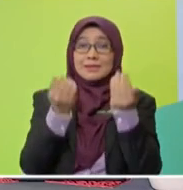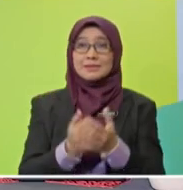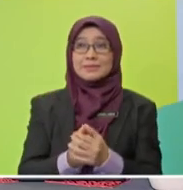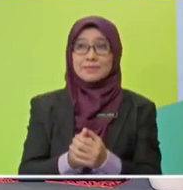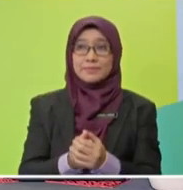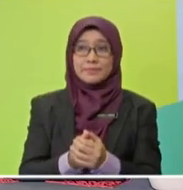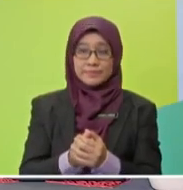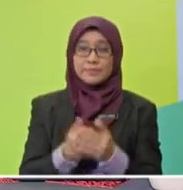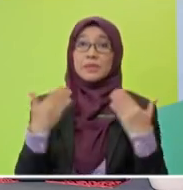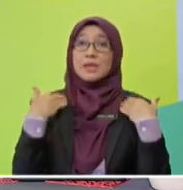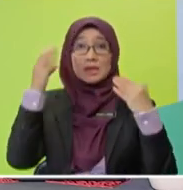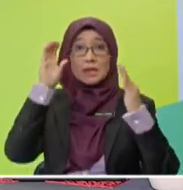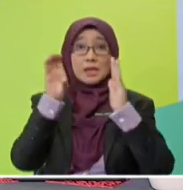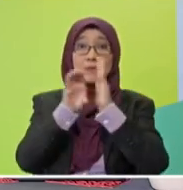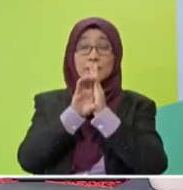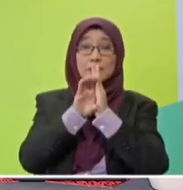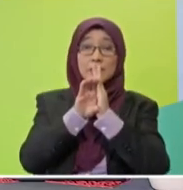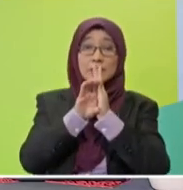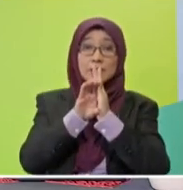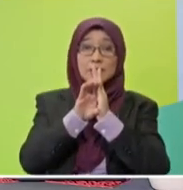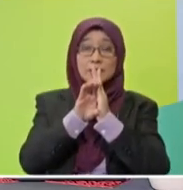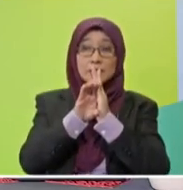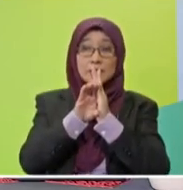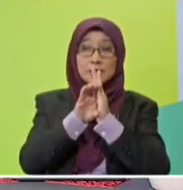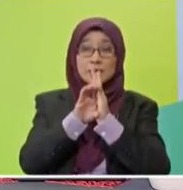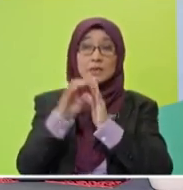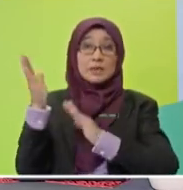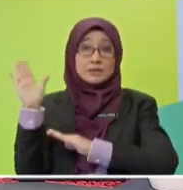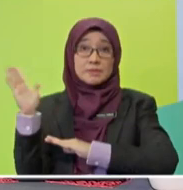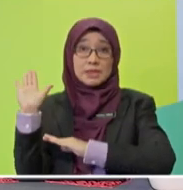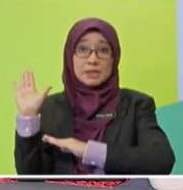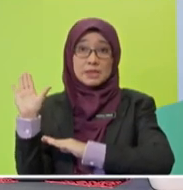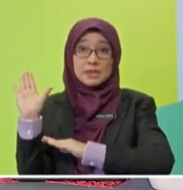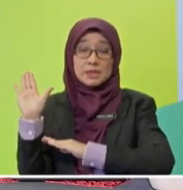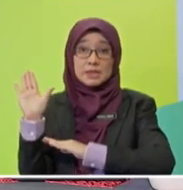yang pertama gambar gambar ini ya karena